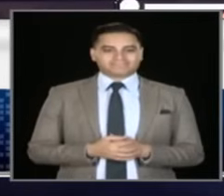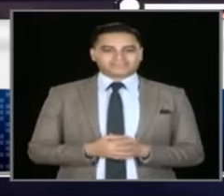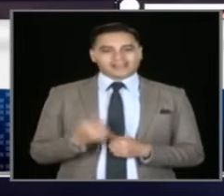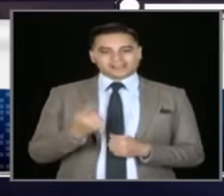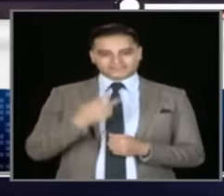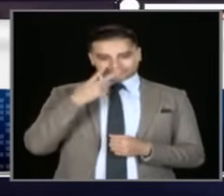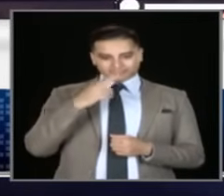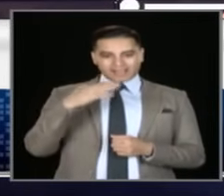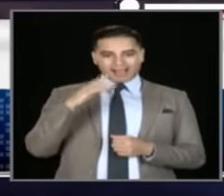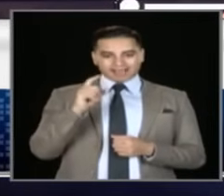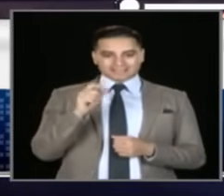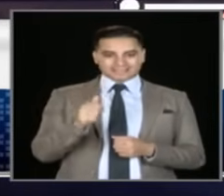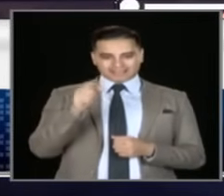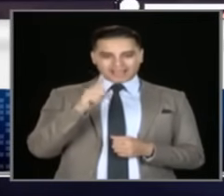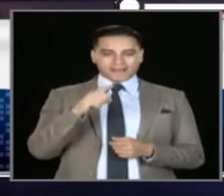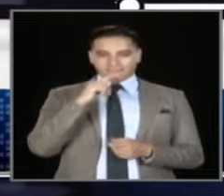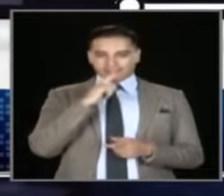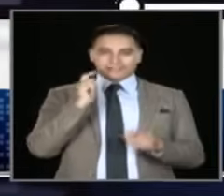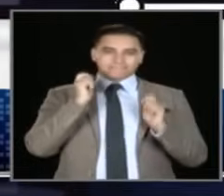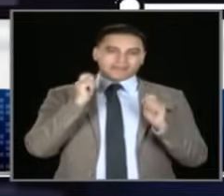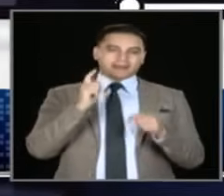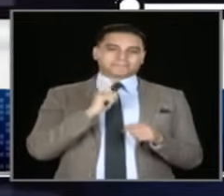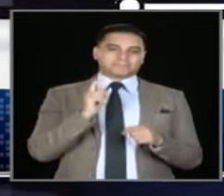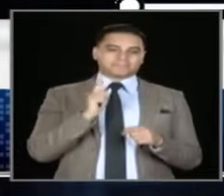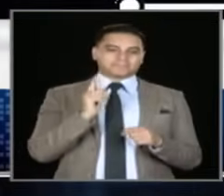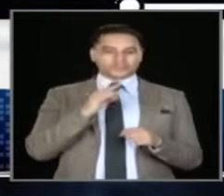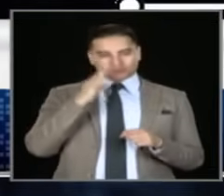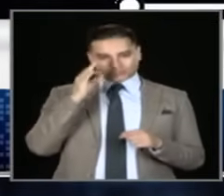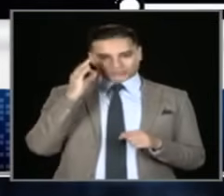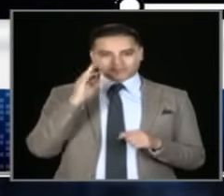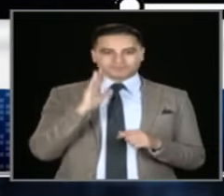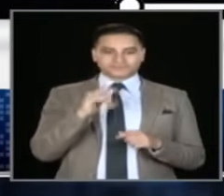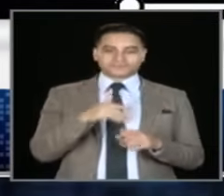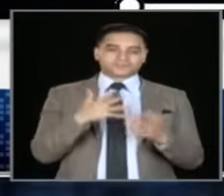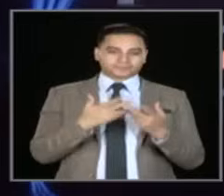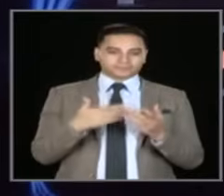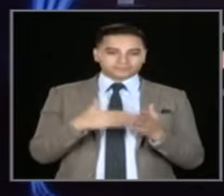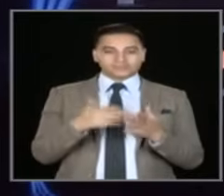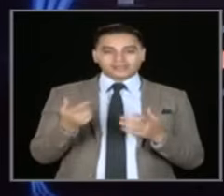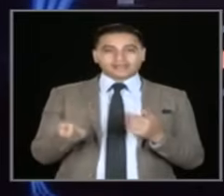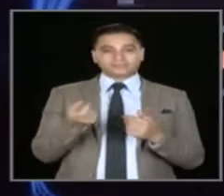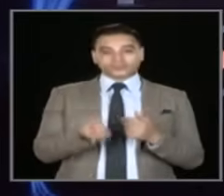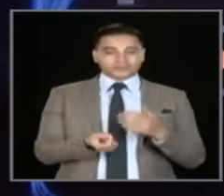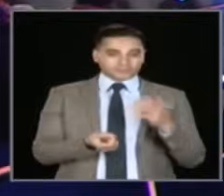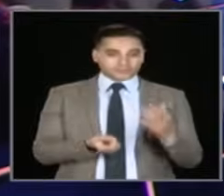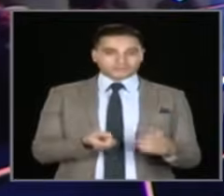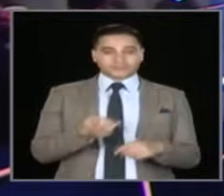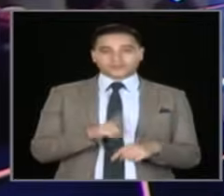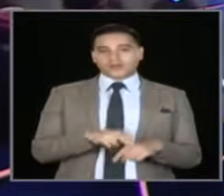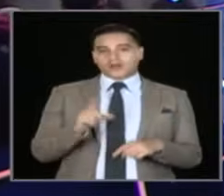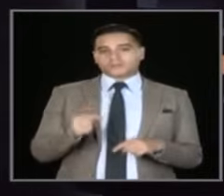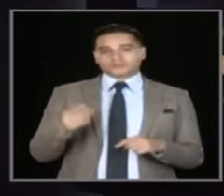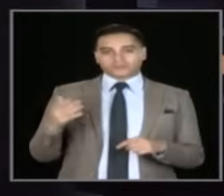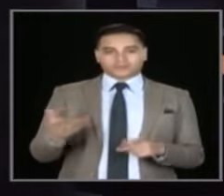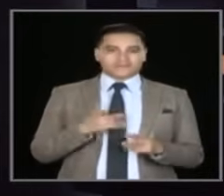حسناء الشناوي مغربيه. النتيجه في نهايه الفقره، فالنسيا 55، البصمه